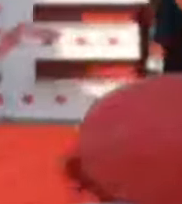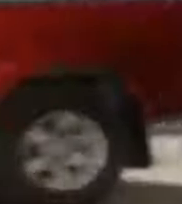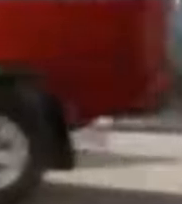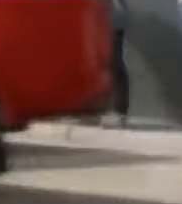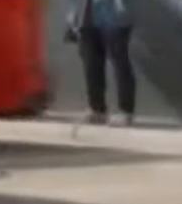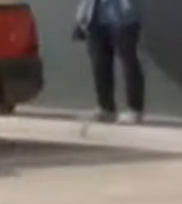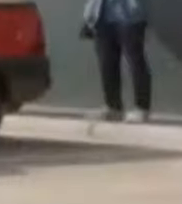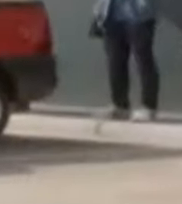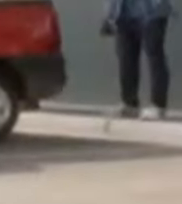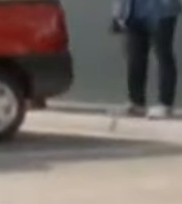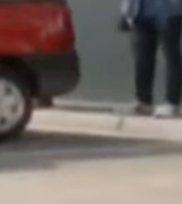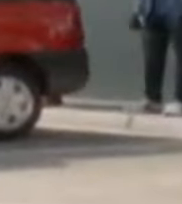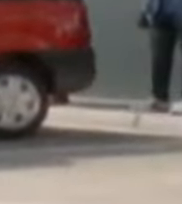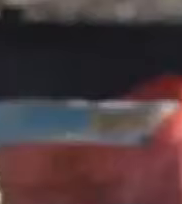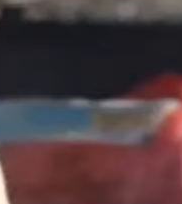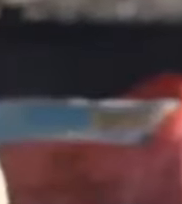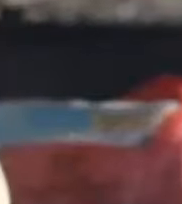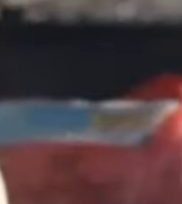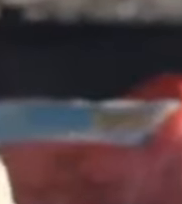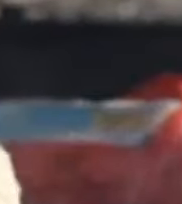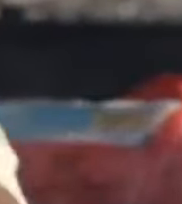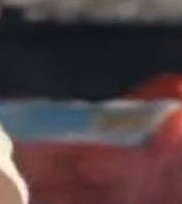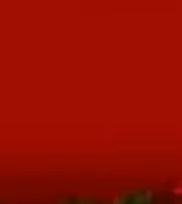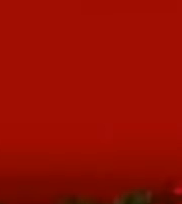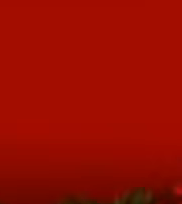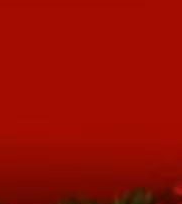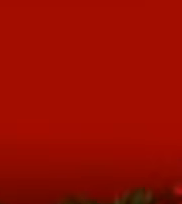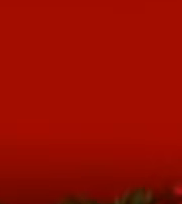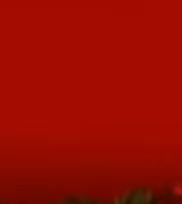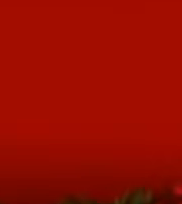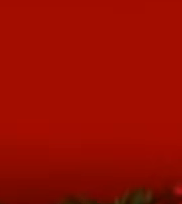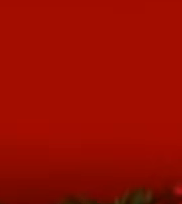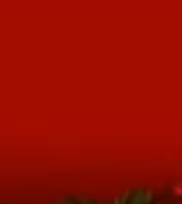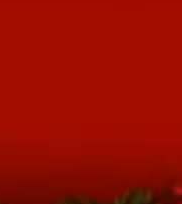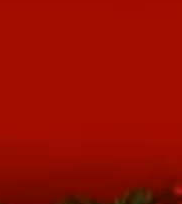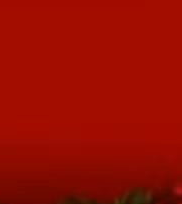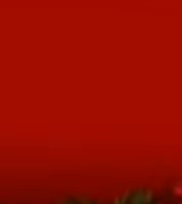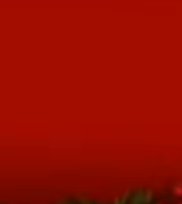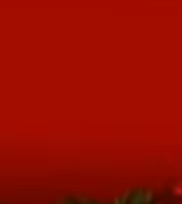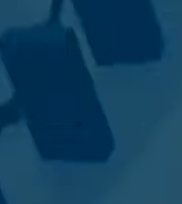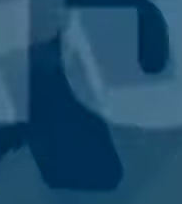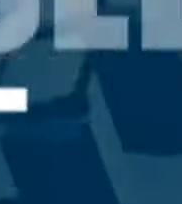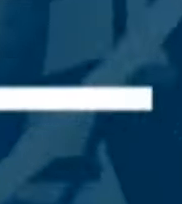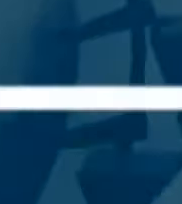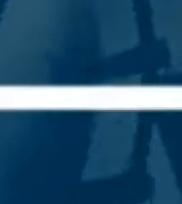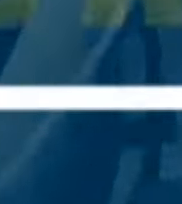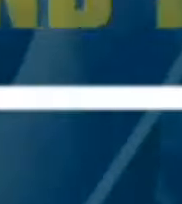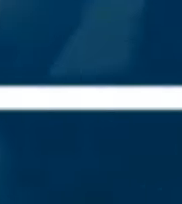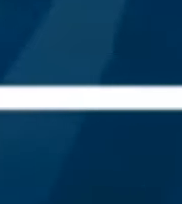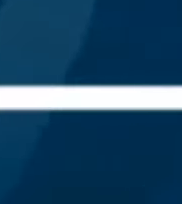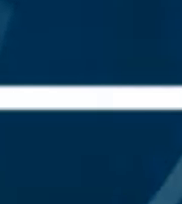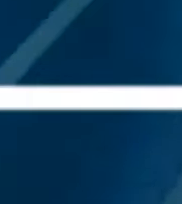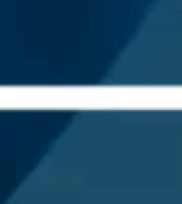to enter, and you can win a bucky too. Okay, owners you can count on.